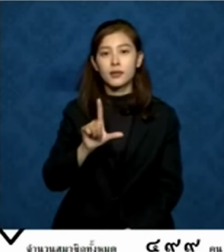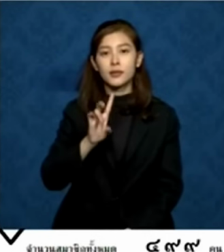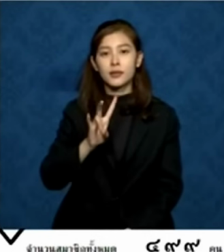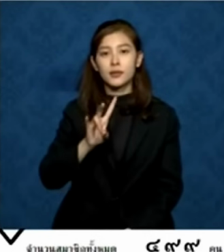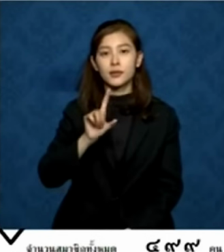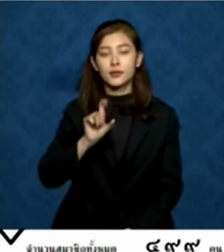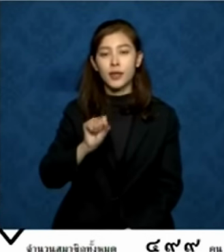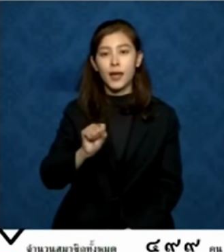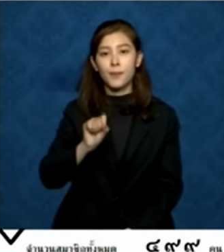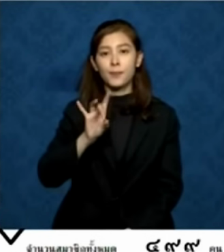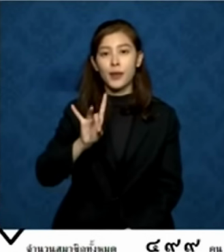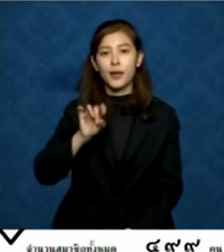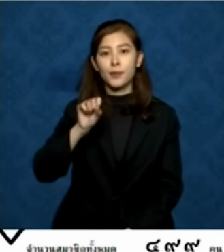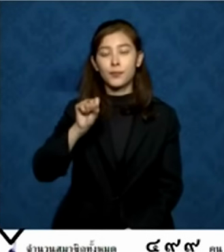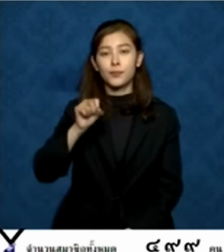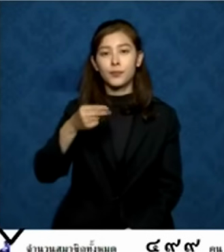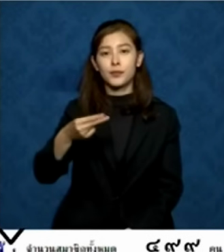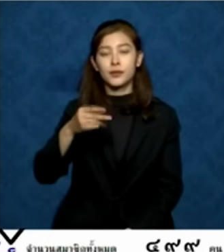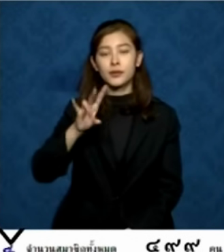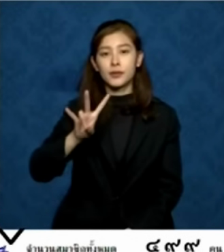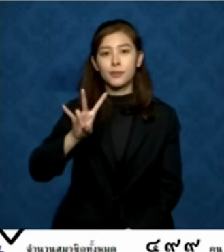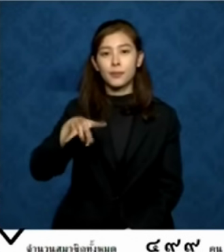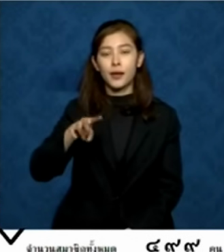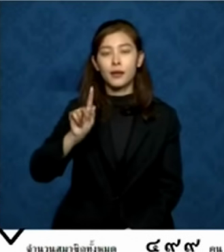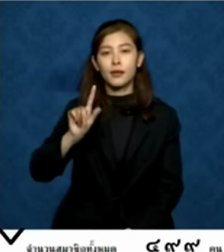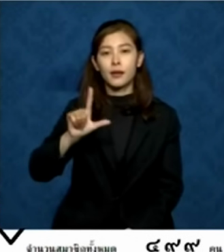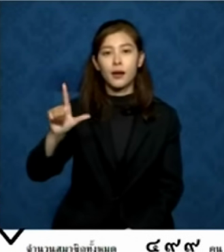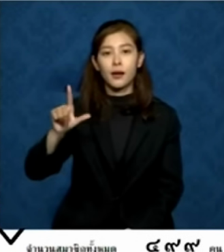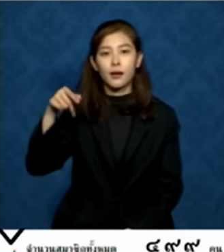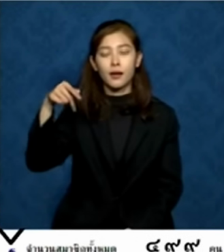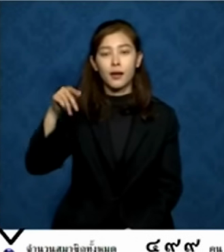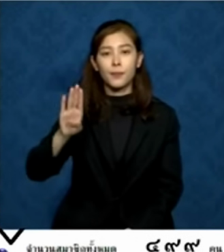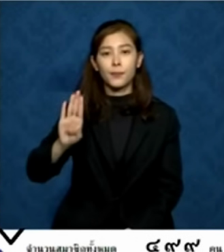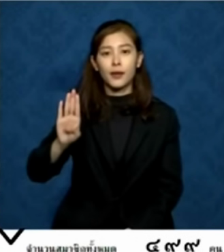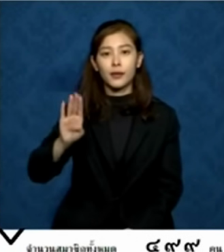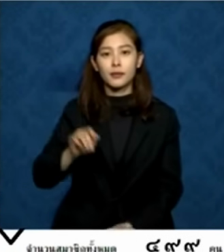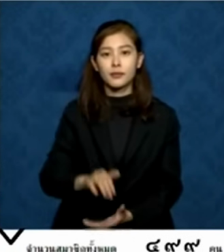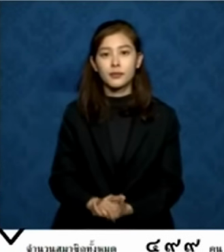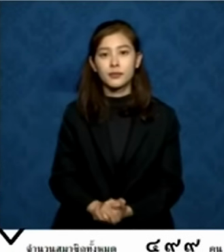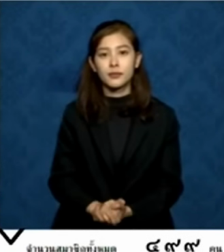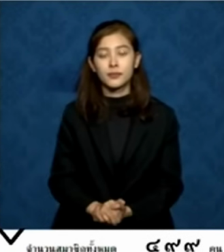2,787,000 ล้านบาทและเงินกู้เพื่อชดเชยการขาดดุลงบประมาณจำนวน